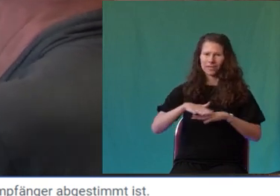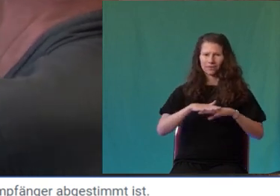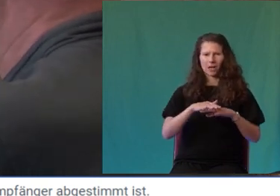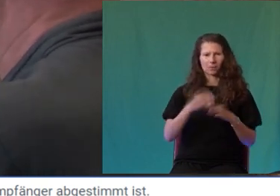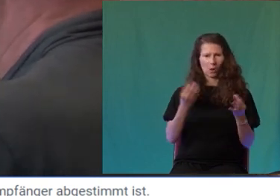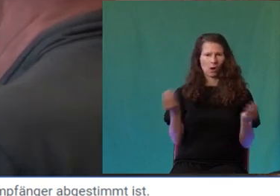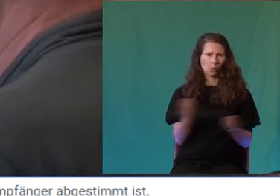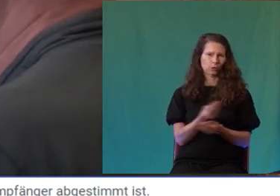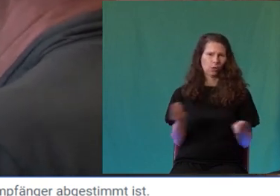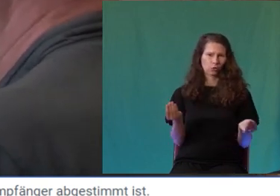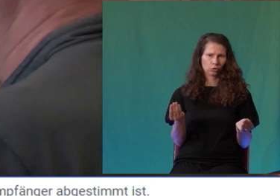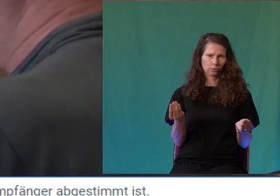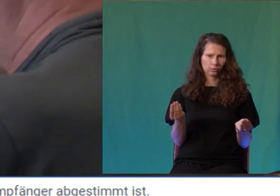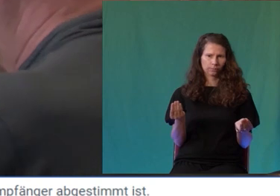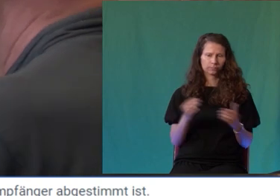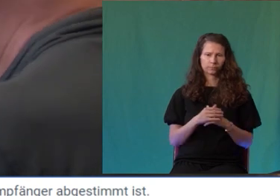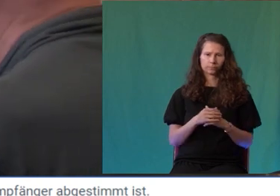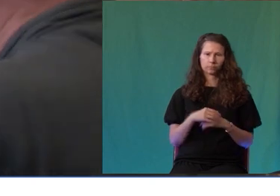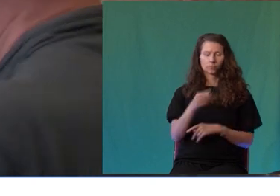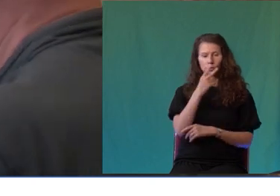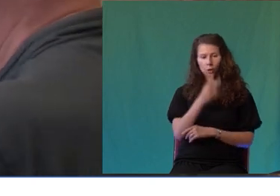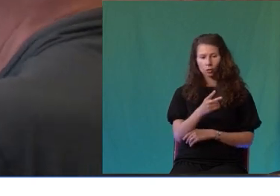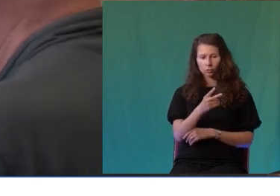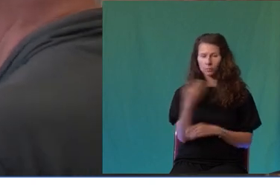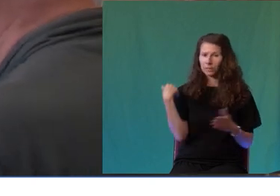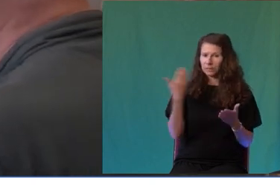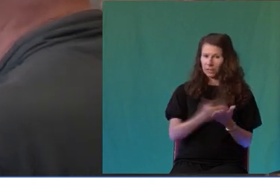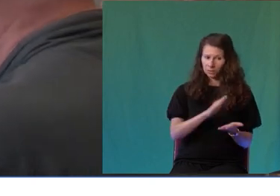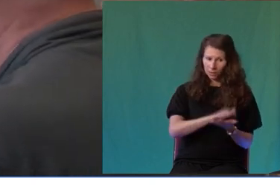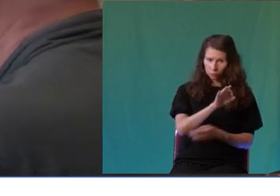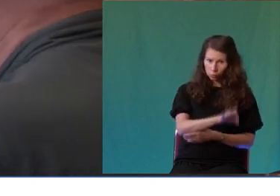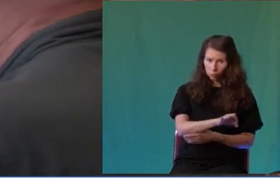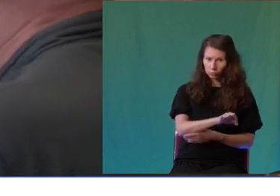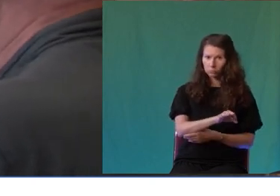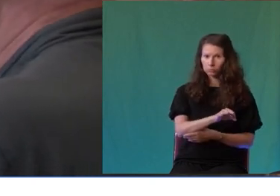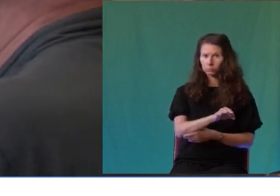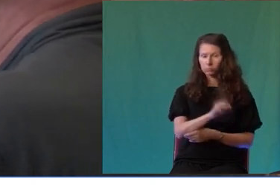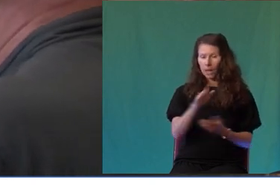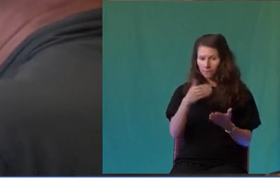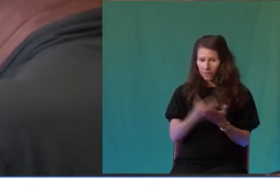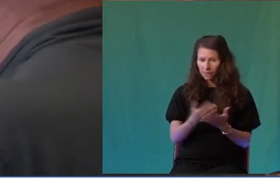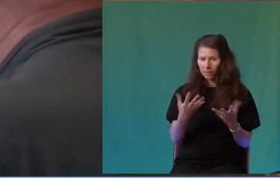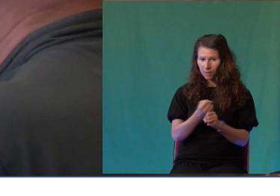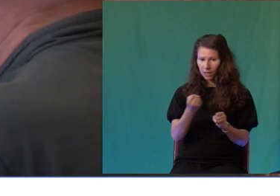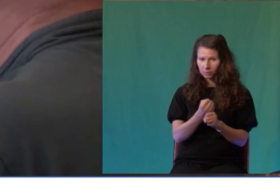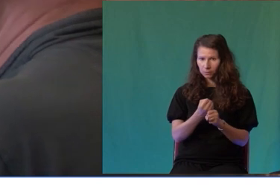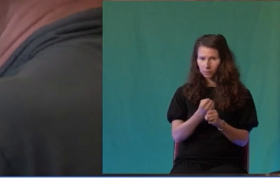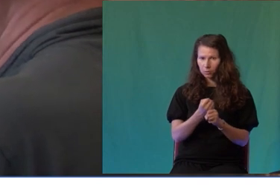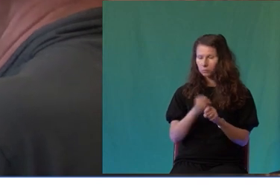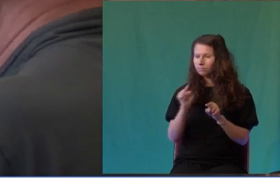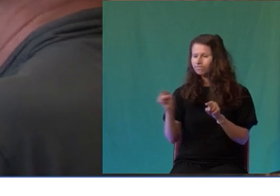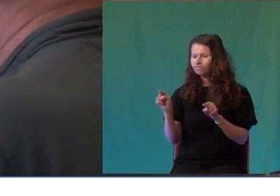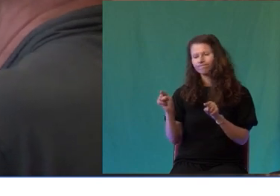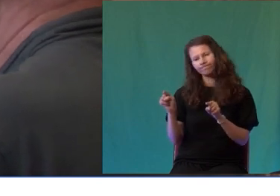also sozusagen festzustellen was gelingt was ist gut was sollte man tun und B ist wo sind noch